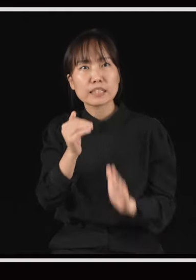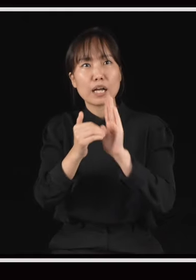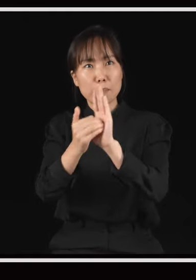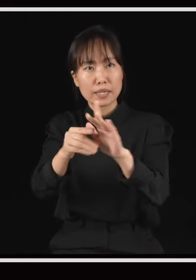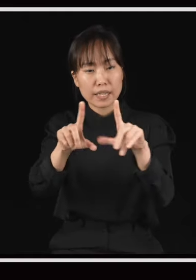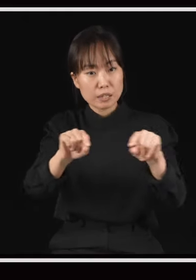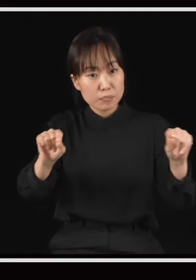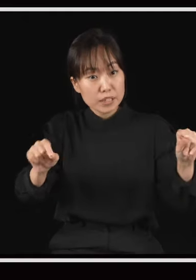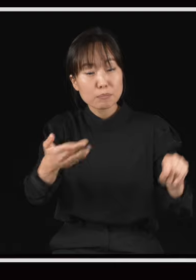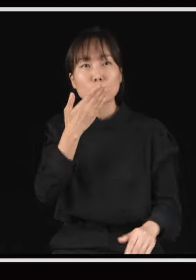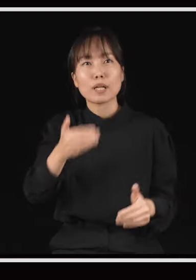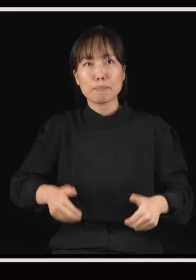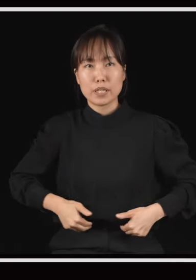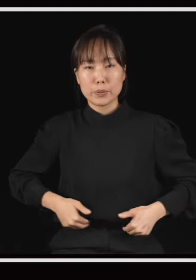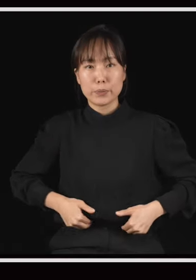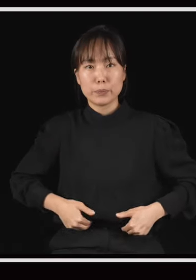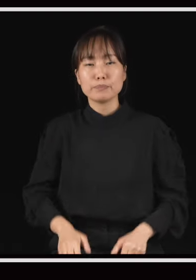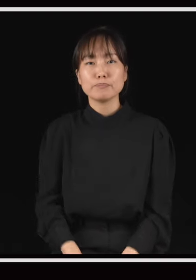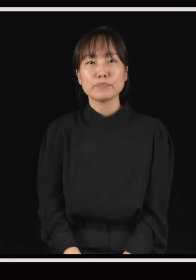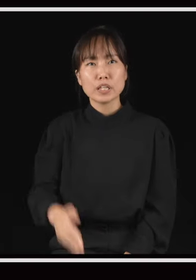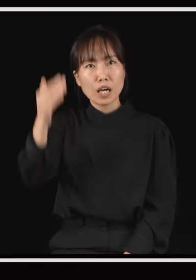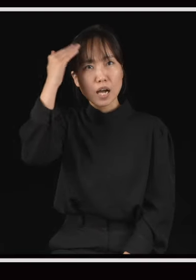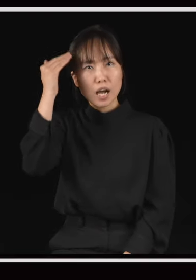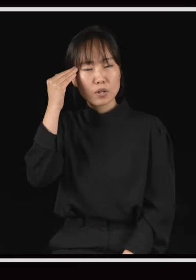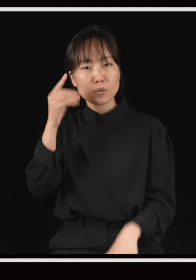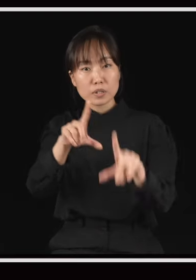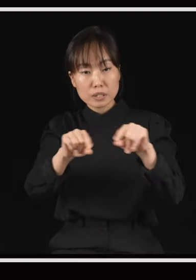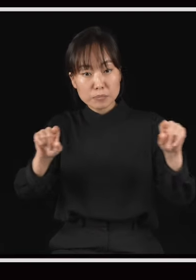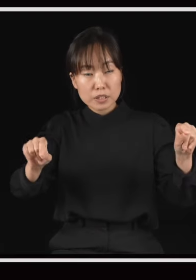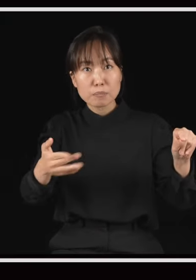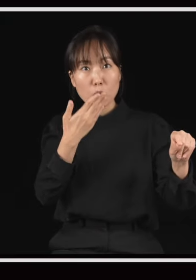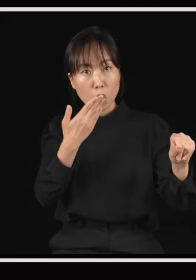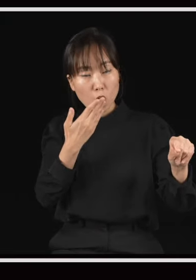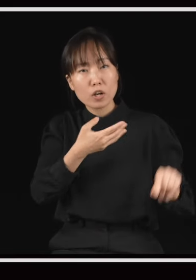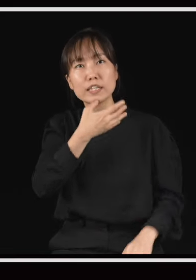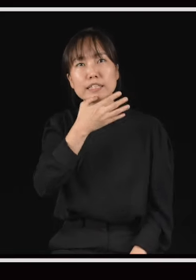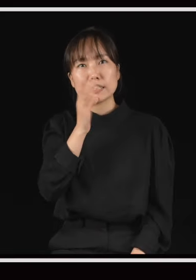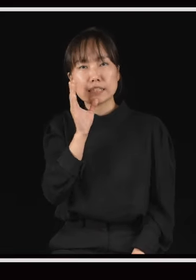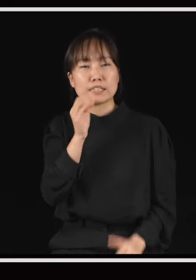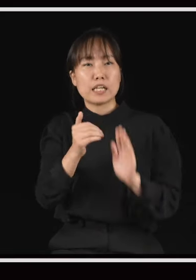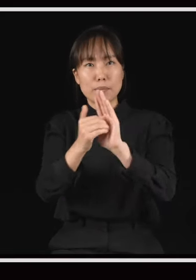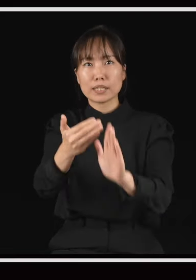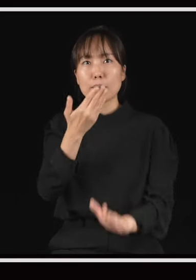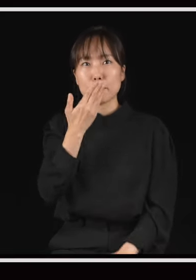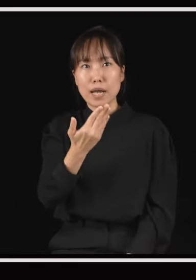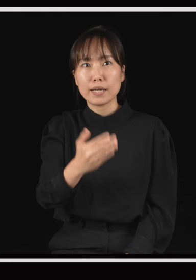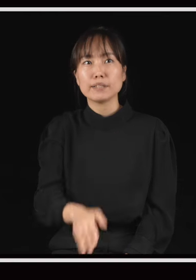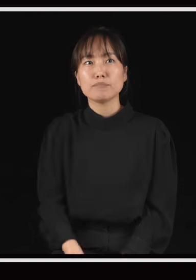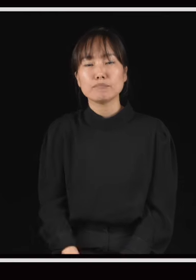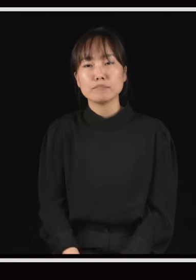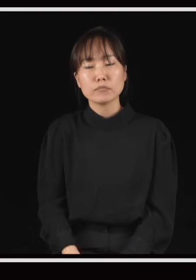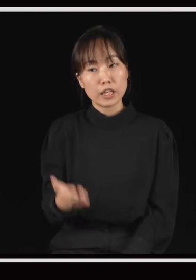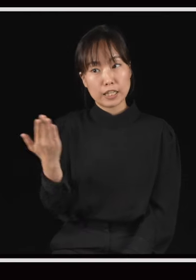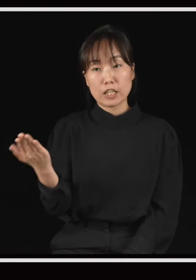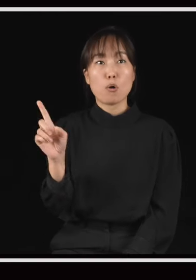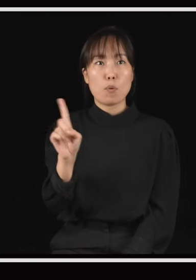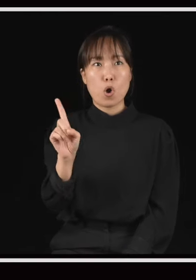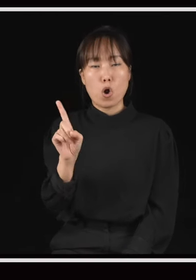사실은 장수 식단들이죠. 전통 한식도 장수 식단이에요. 그리고 제가 예시로 가져온